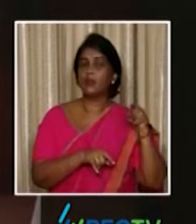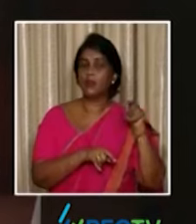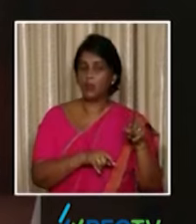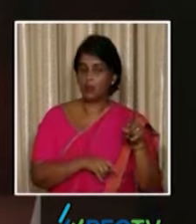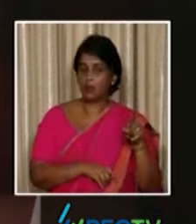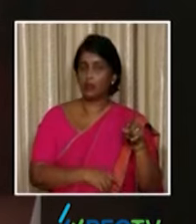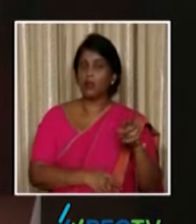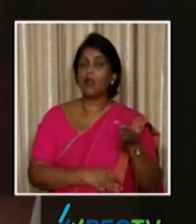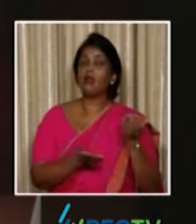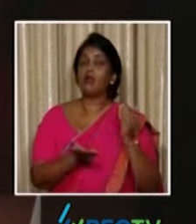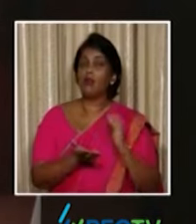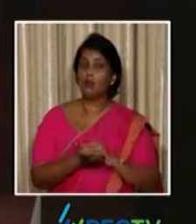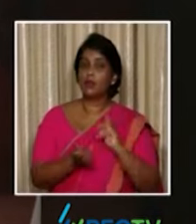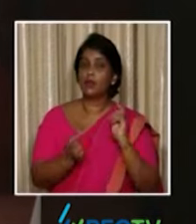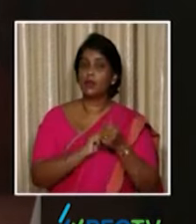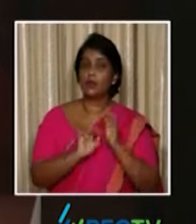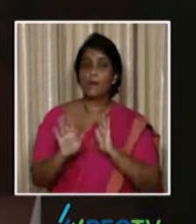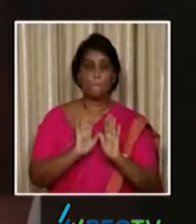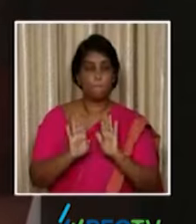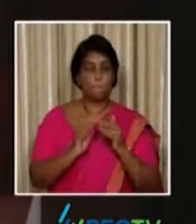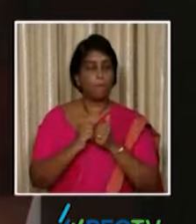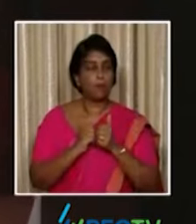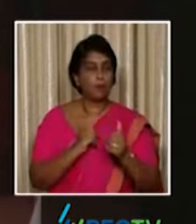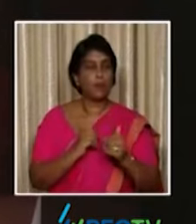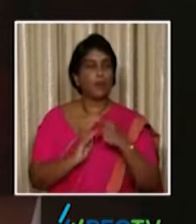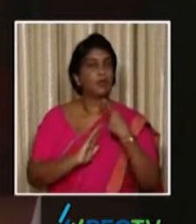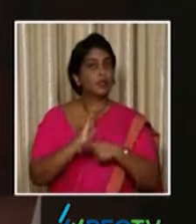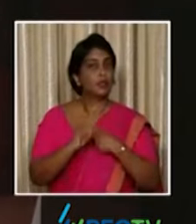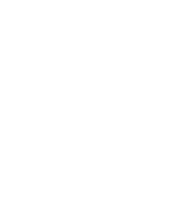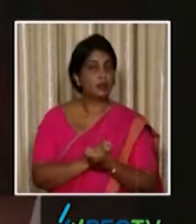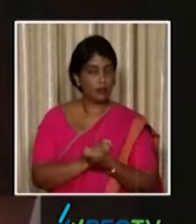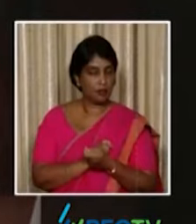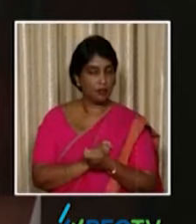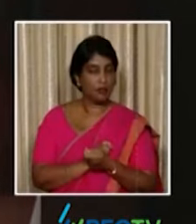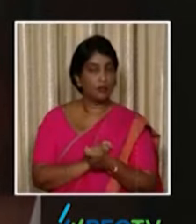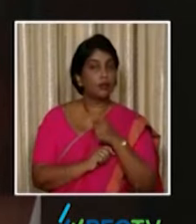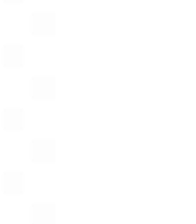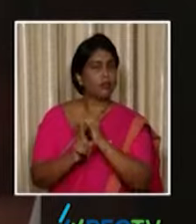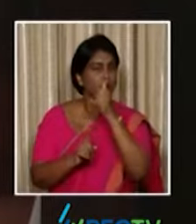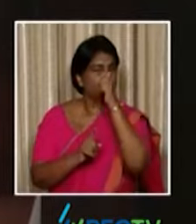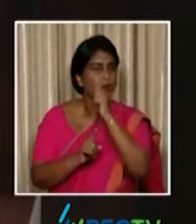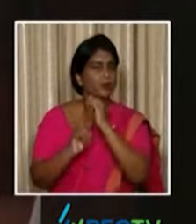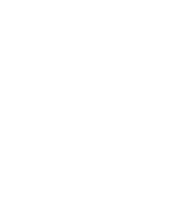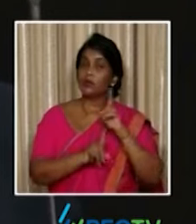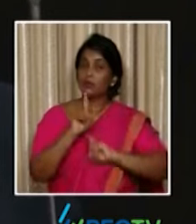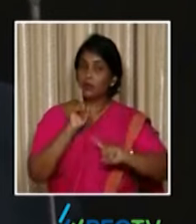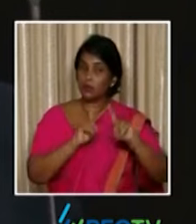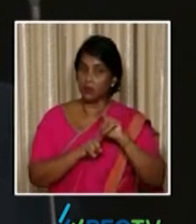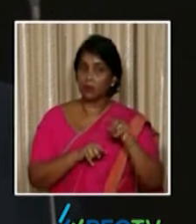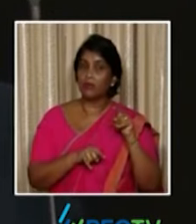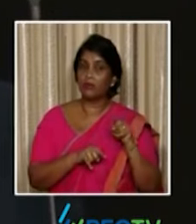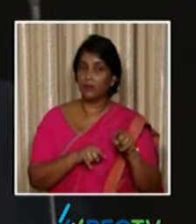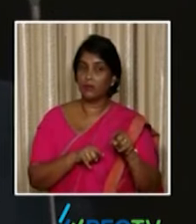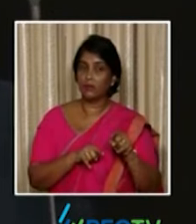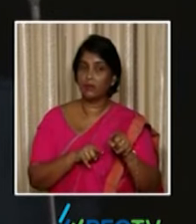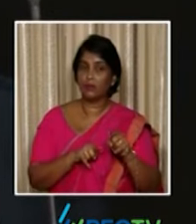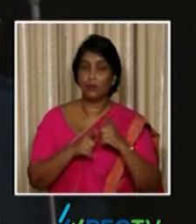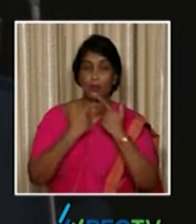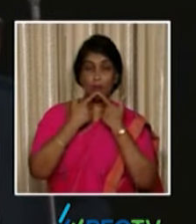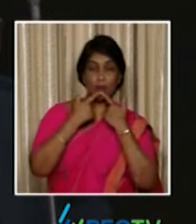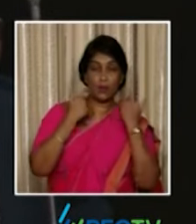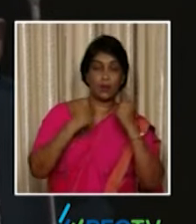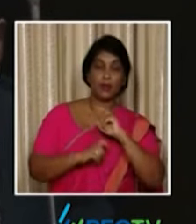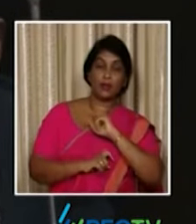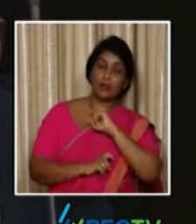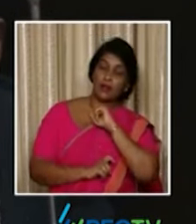තුල ආපහු ක්‍රිකට් පරිපාලනය යන්නේ ශ්‍රී ලංකා ක්‍රිකට් එකේ ඒ දූෂණ කණ්ඩායමට. මේක ප්‍රසිද්ධ වෙන්න කෑක්